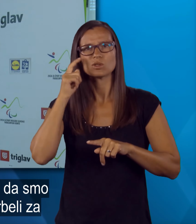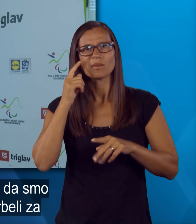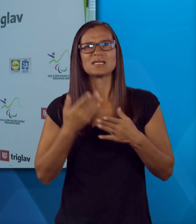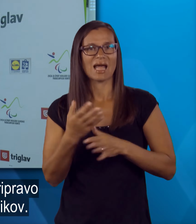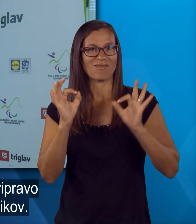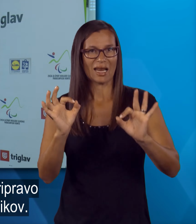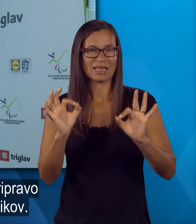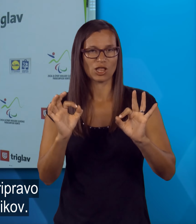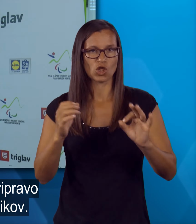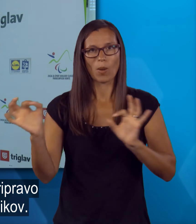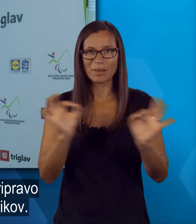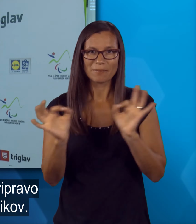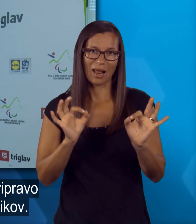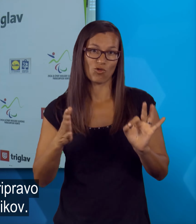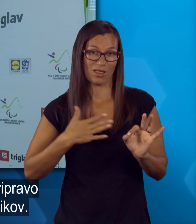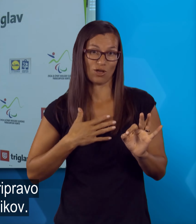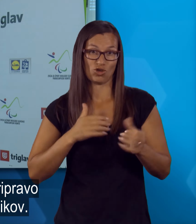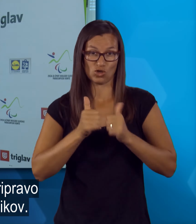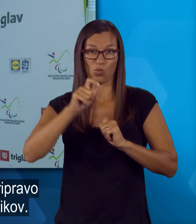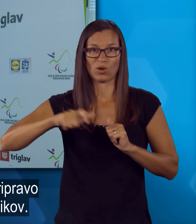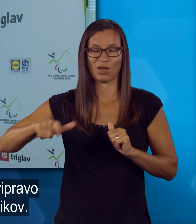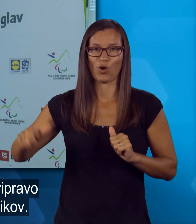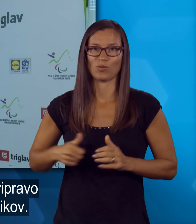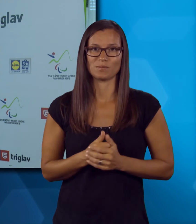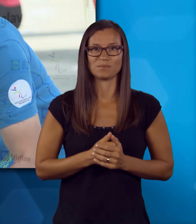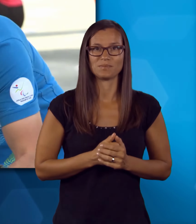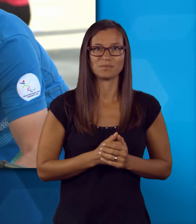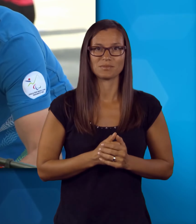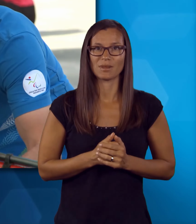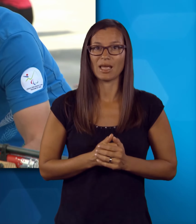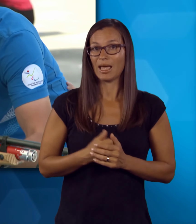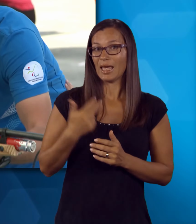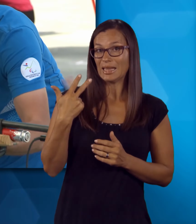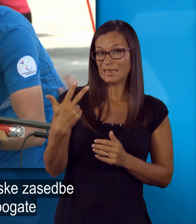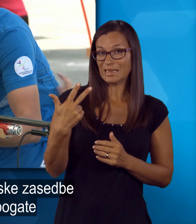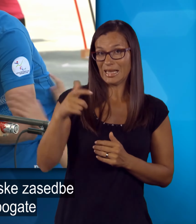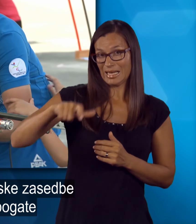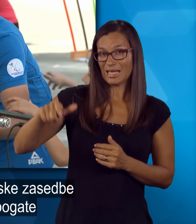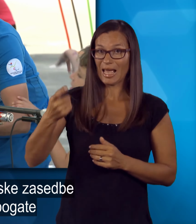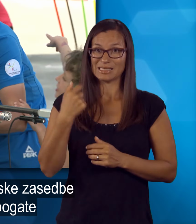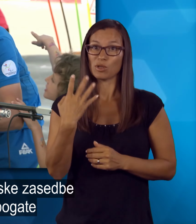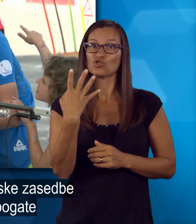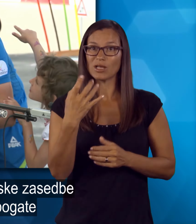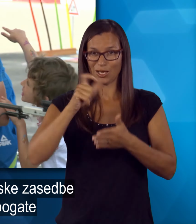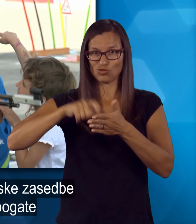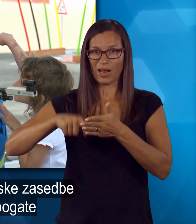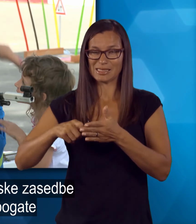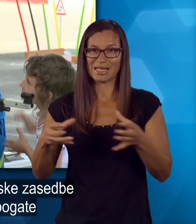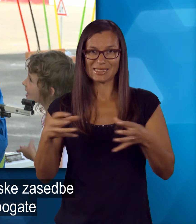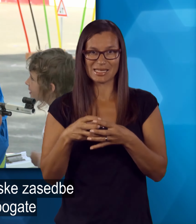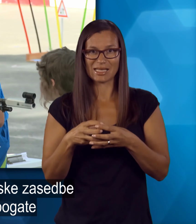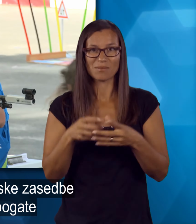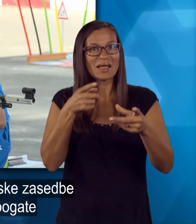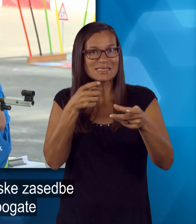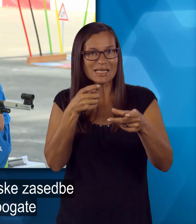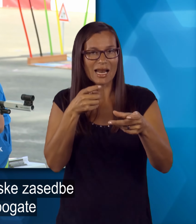poskrbili za kvalitetno pripravo teh naših športnikov. Trije izmed štiri članske zasedbe